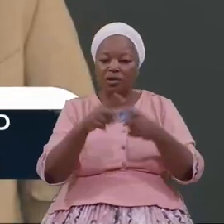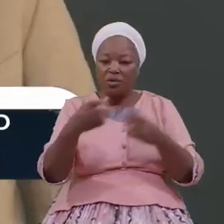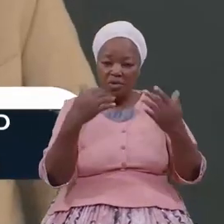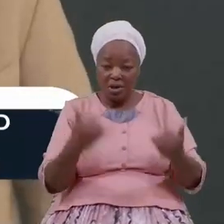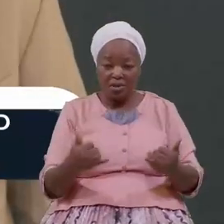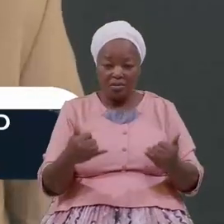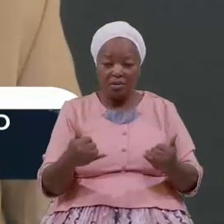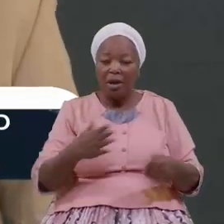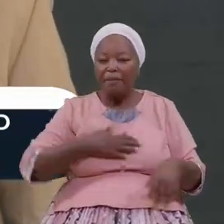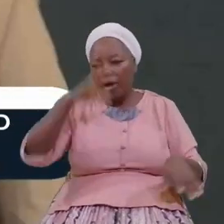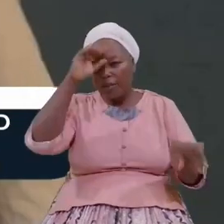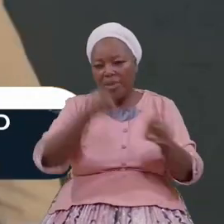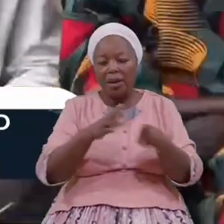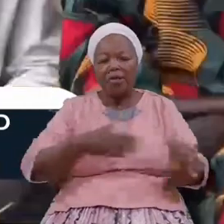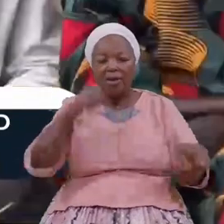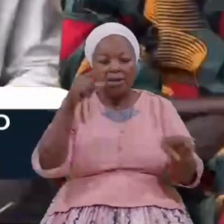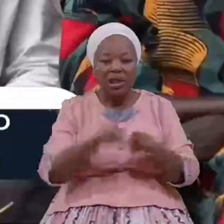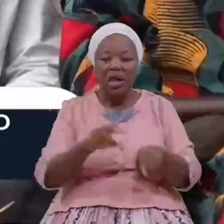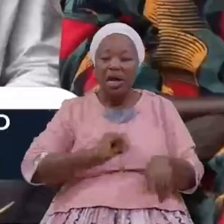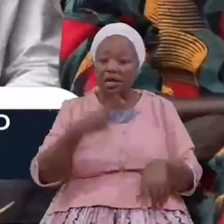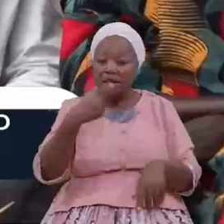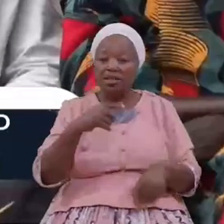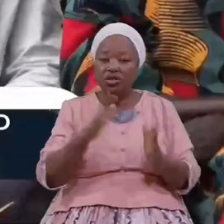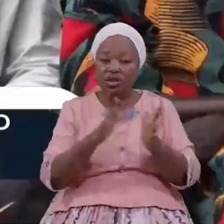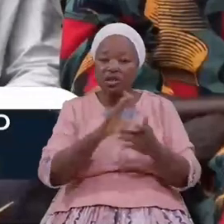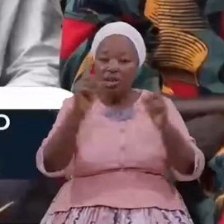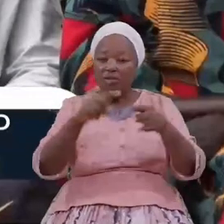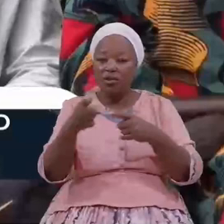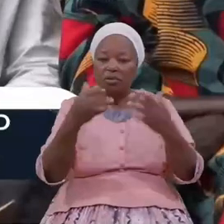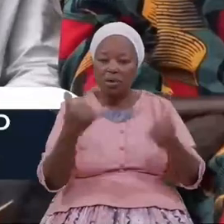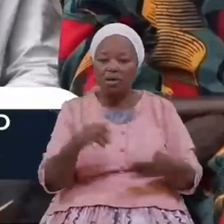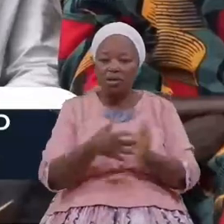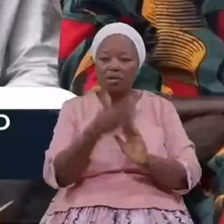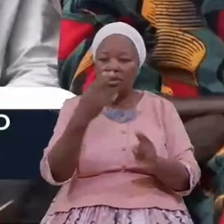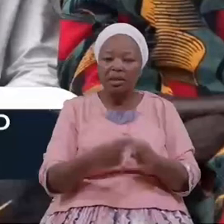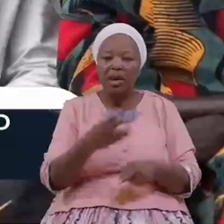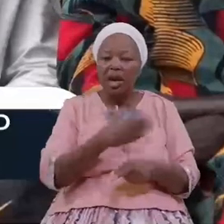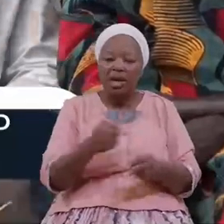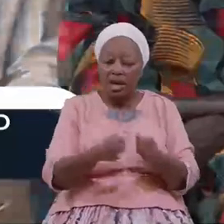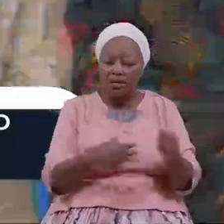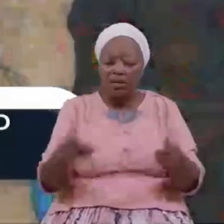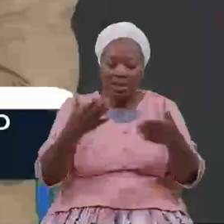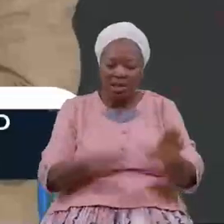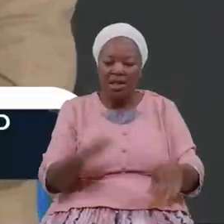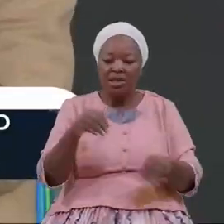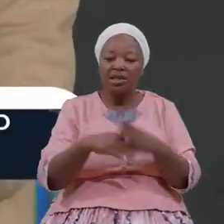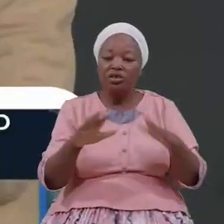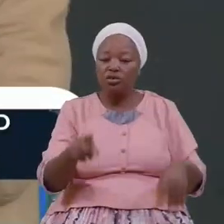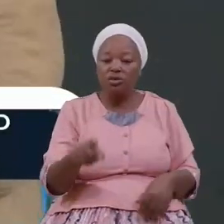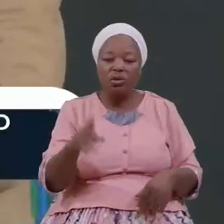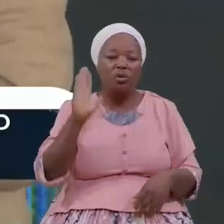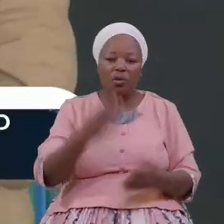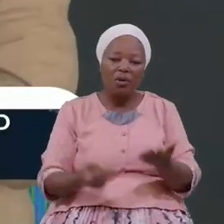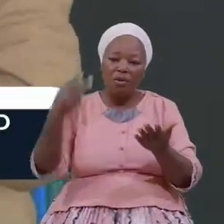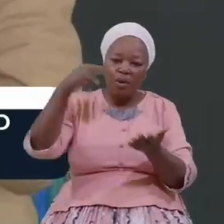vient à vous maintenant, mon frère, ma soeur, je vous dis que Jésus vient à vous maintenant. Et tout ce qui est mort en vous